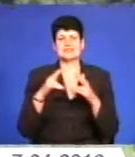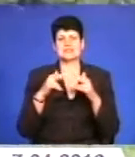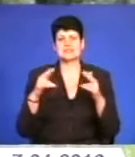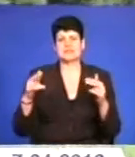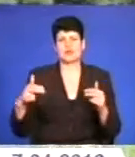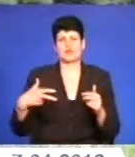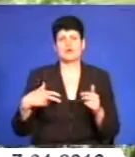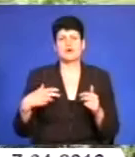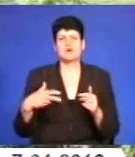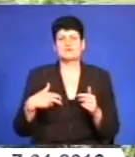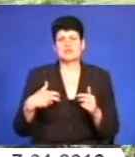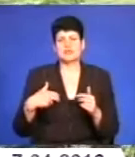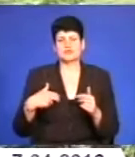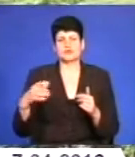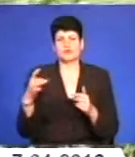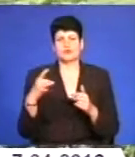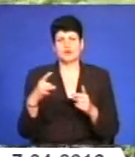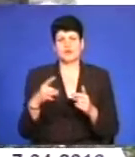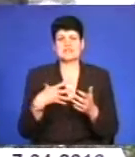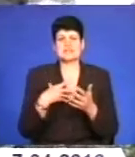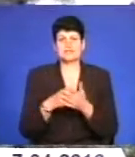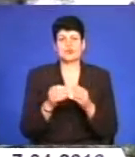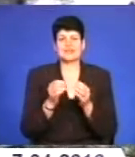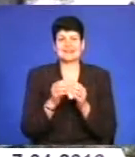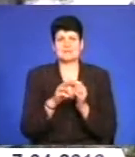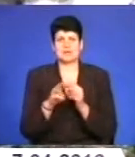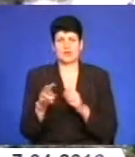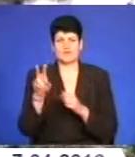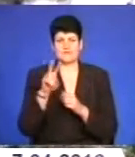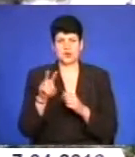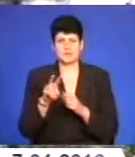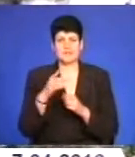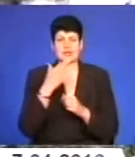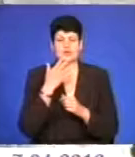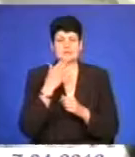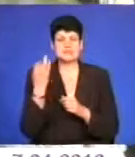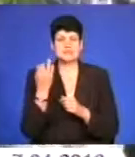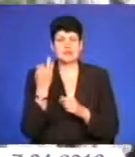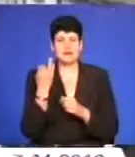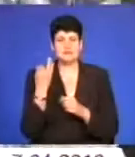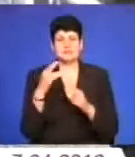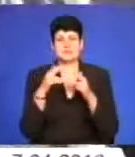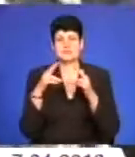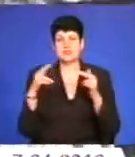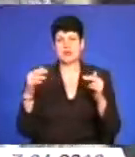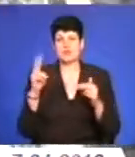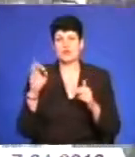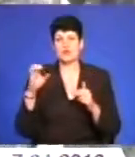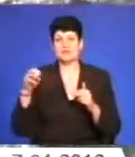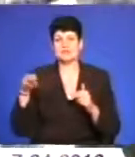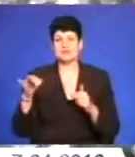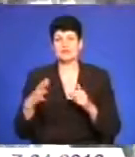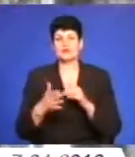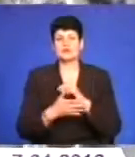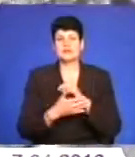Святого Станіслава, що у Заліщиках, за власні 10 мільйонів доларів. Іноземці зацікавилися замком і костелом, тому що останнім